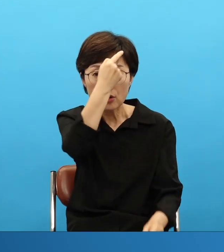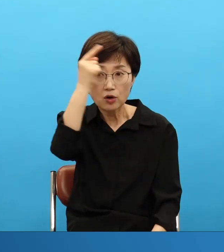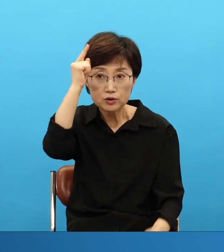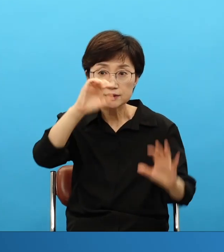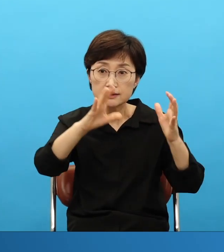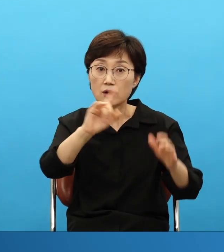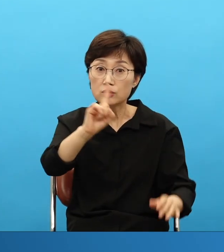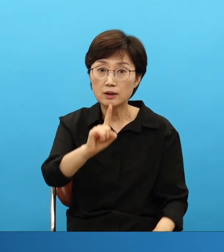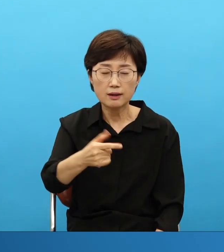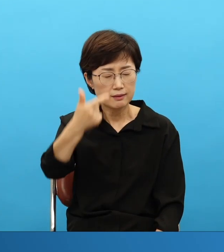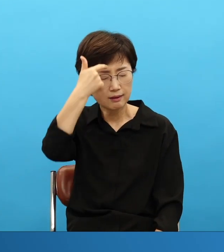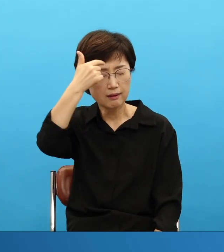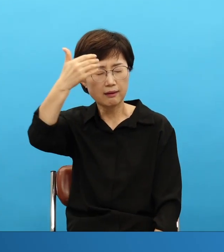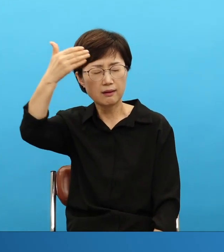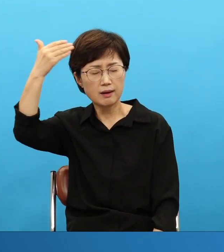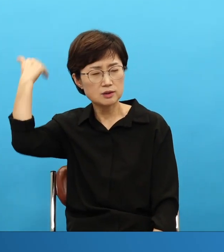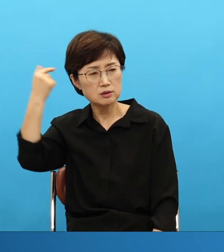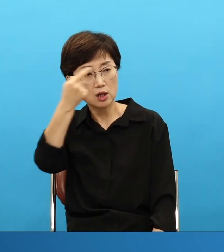다른복음